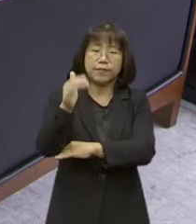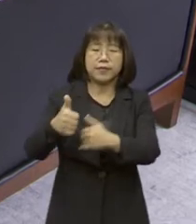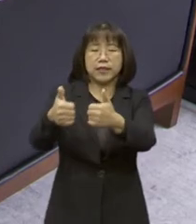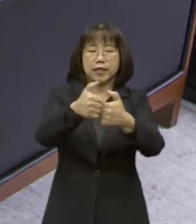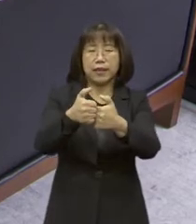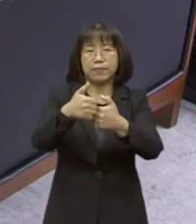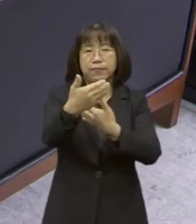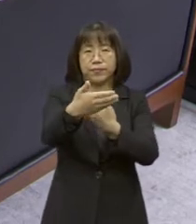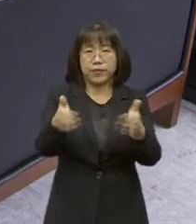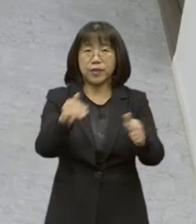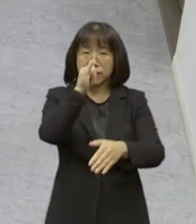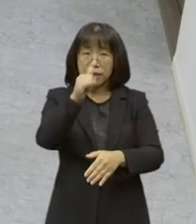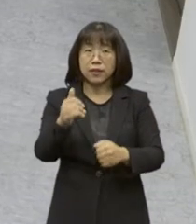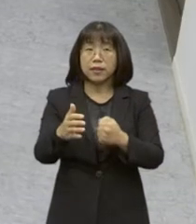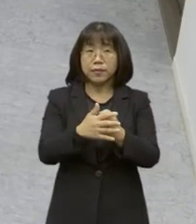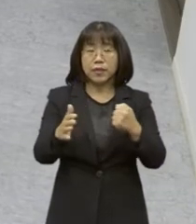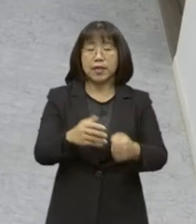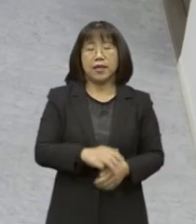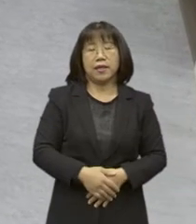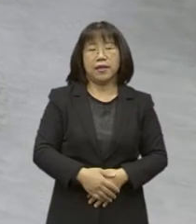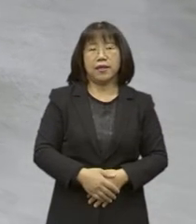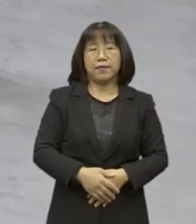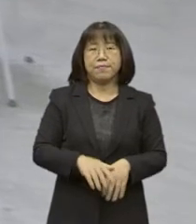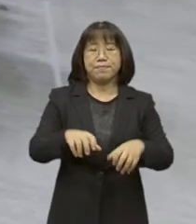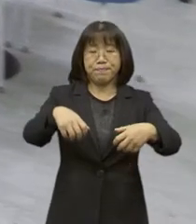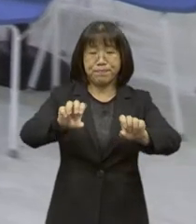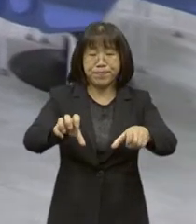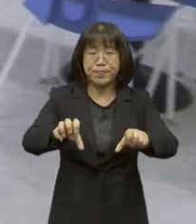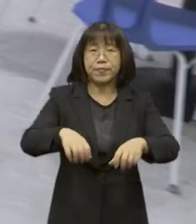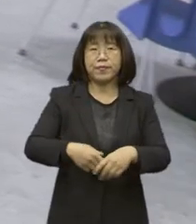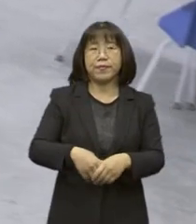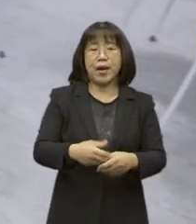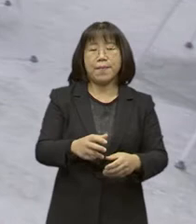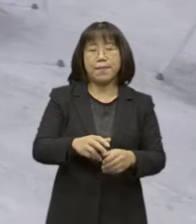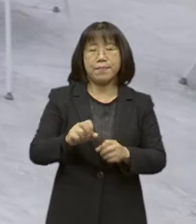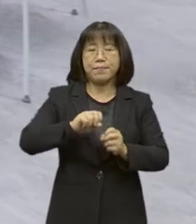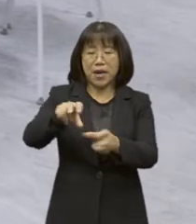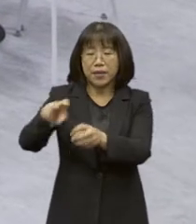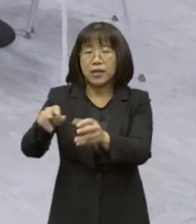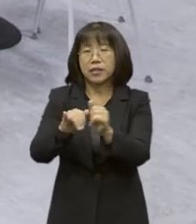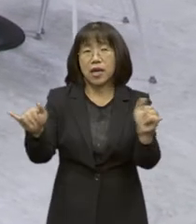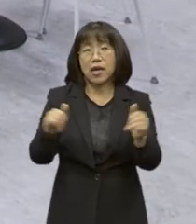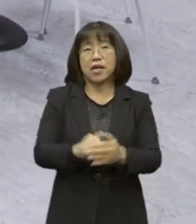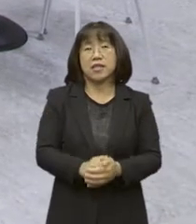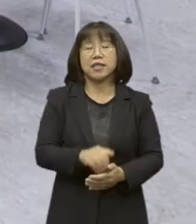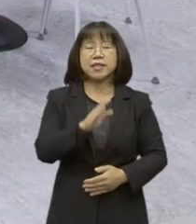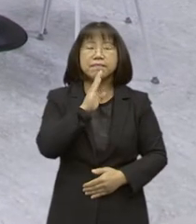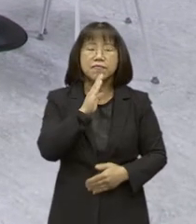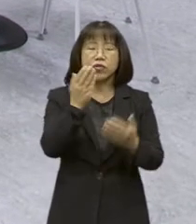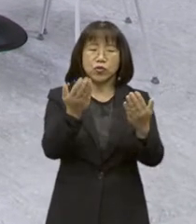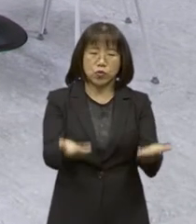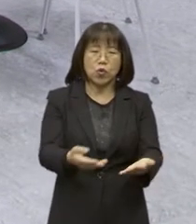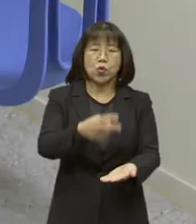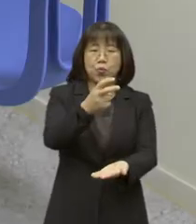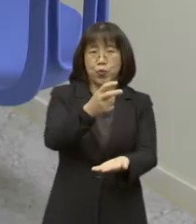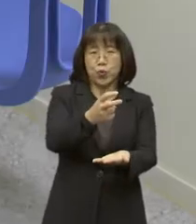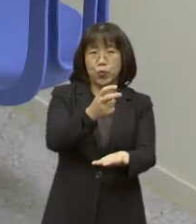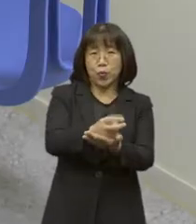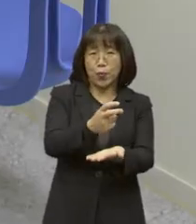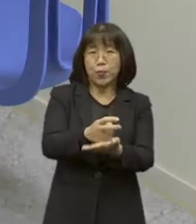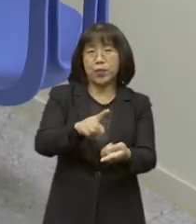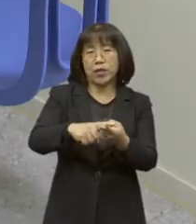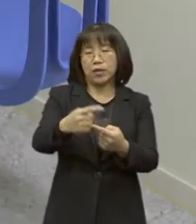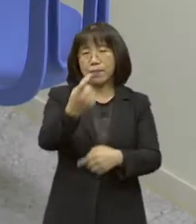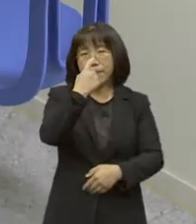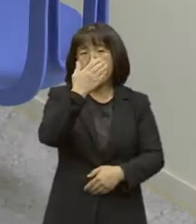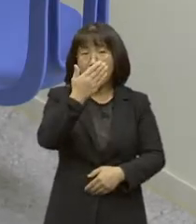등이 조성돼 있으며 이동 노동자들이 실질적으로 근무 환경 개선을 도움받을 수 있는 노동복지 프로그램도